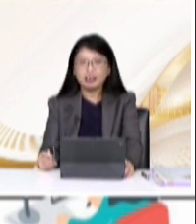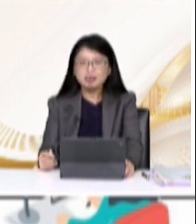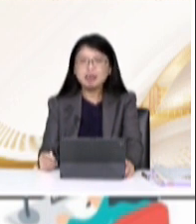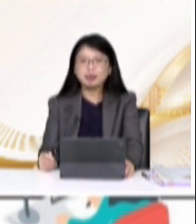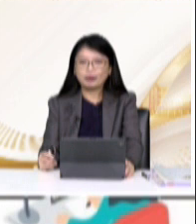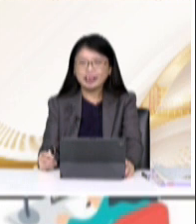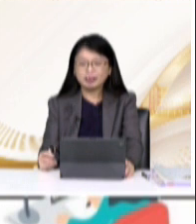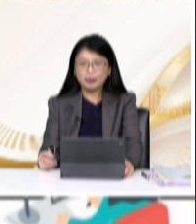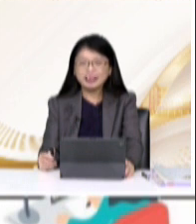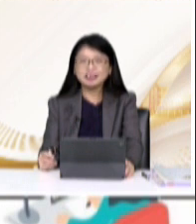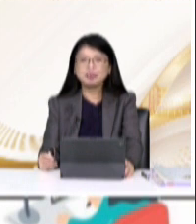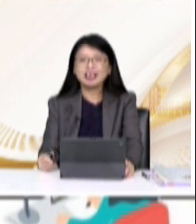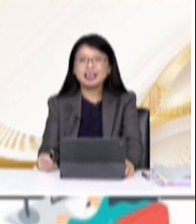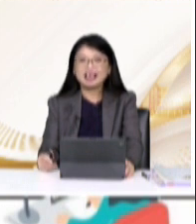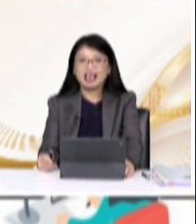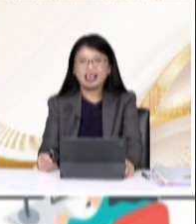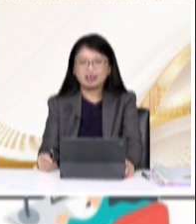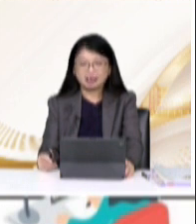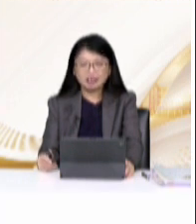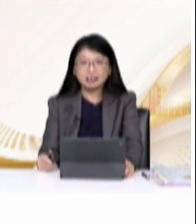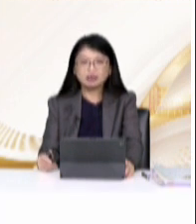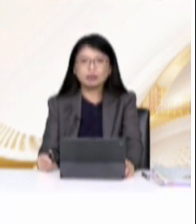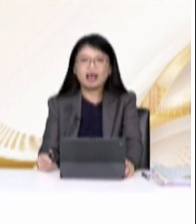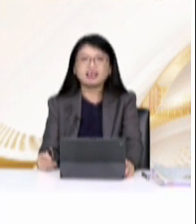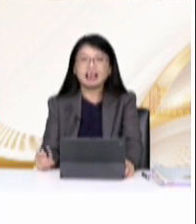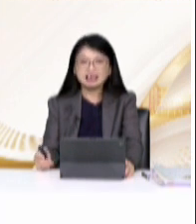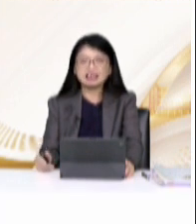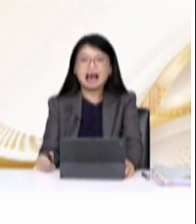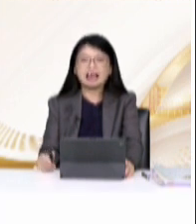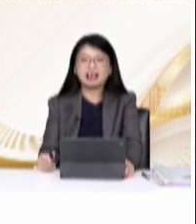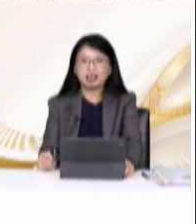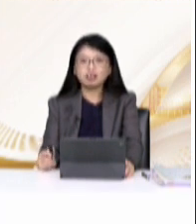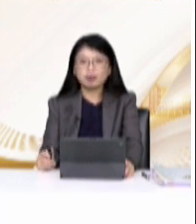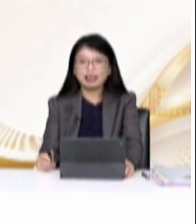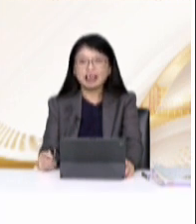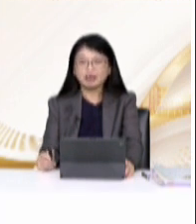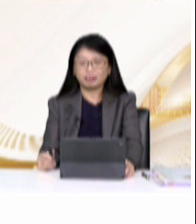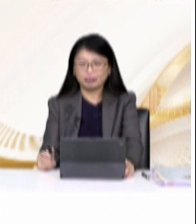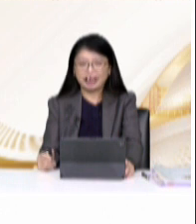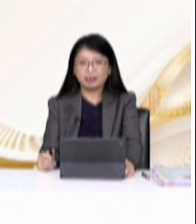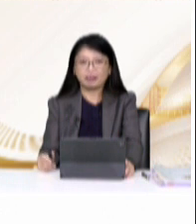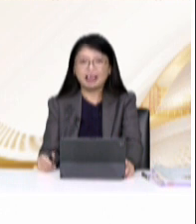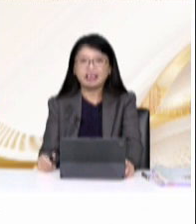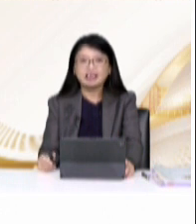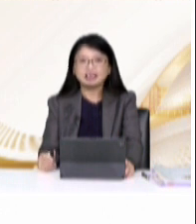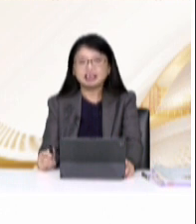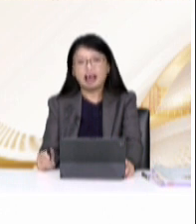ก็ยังมีบุคคลอีกคนนึงก็คือตัวข้าราชการและก็ตัวพนักงานของหน่วยงาน